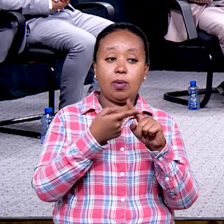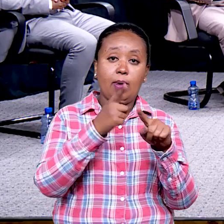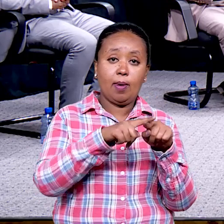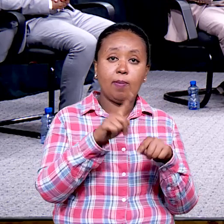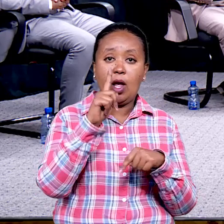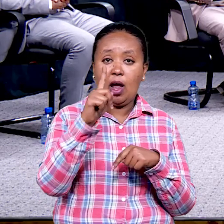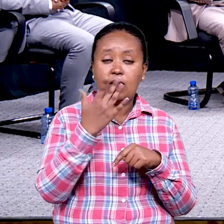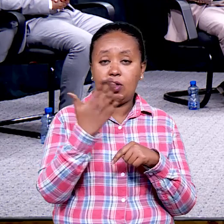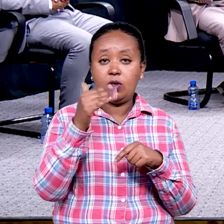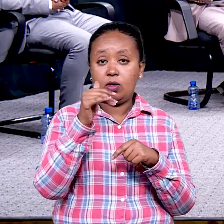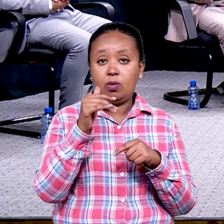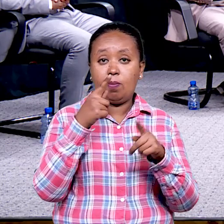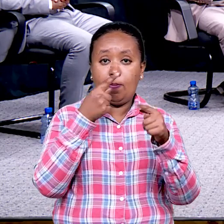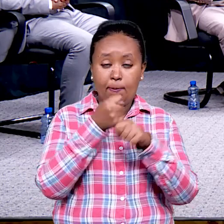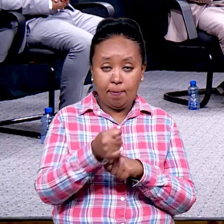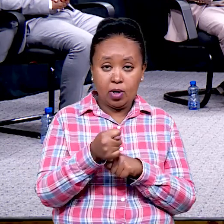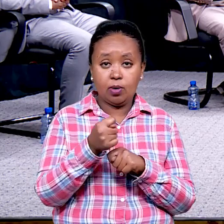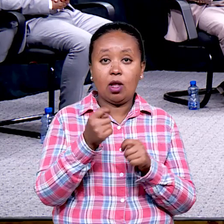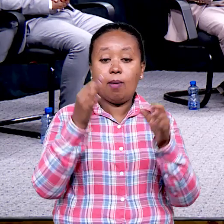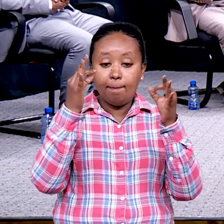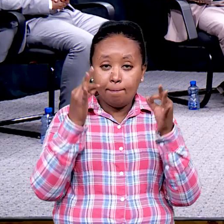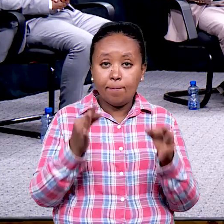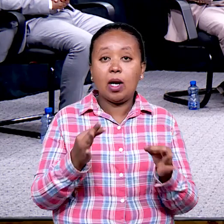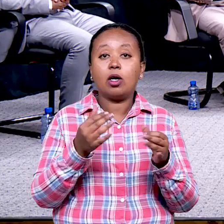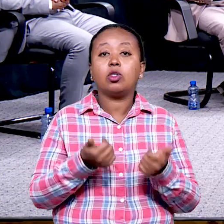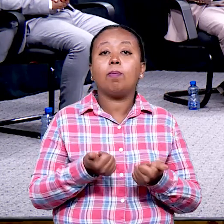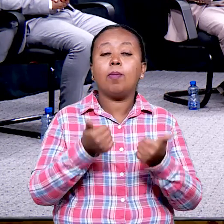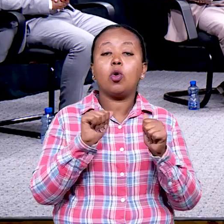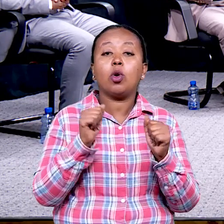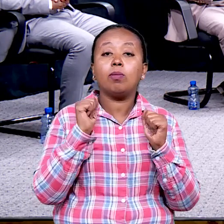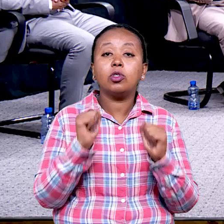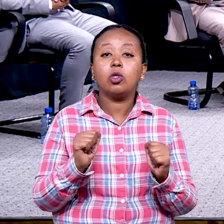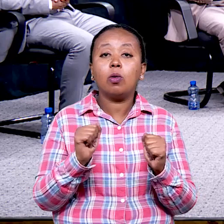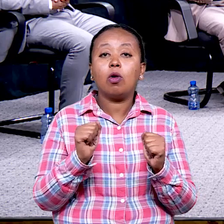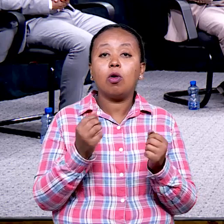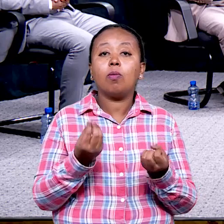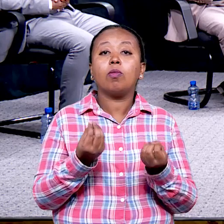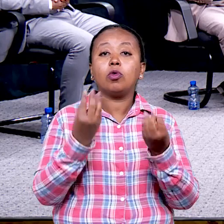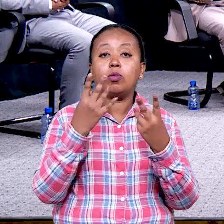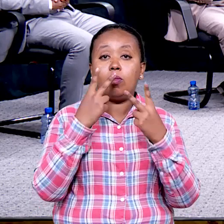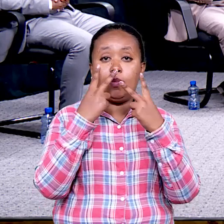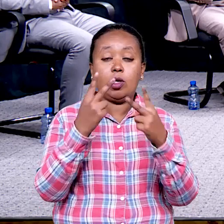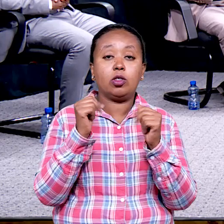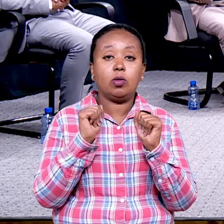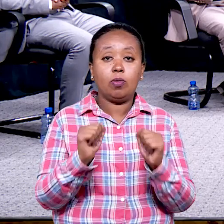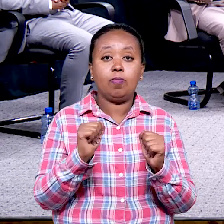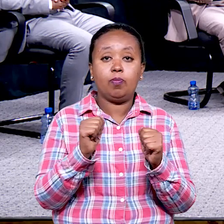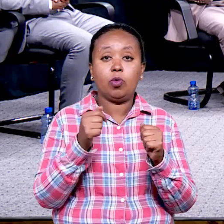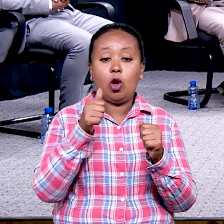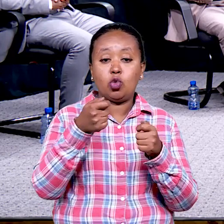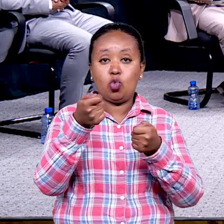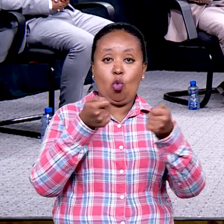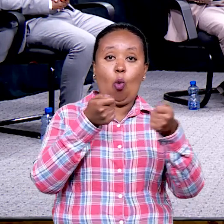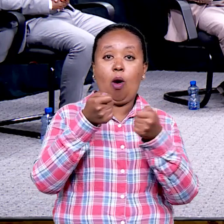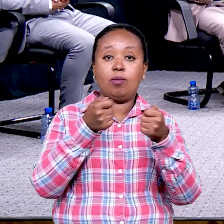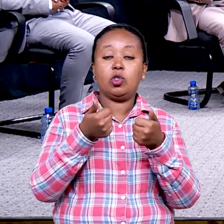እነሱ አንድ ነገር ስለመተግበሩ ማረጋጋጫ ሊኖር ይችላል ሞስትሊ ልንመለከተው እንችላለን ልጓም ሲኖር